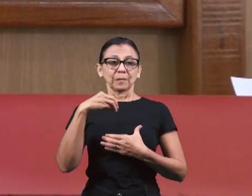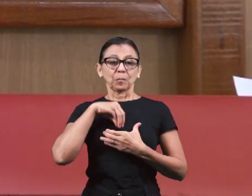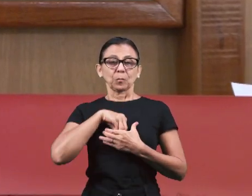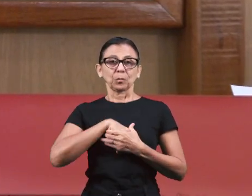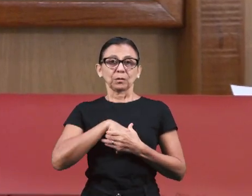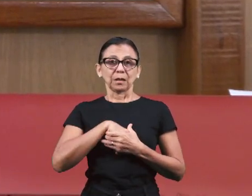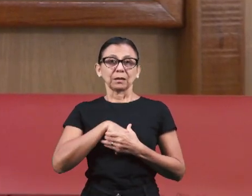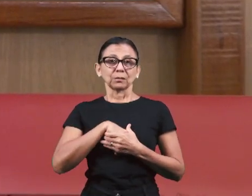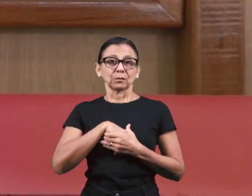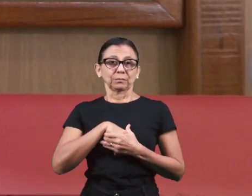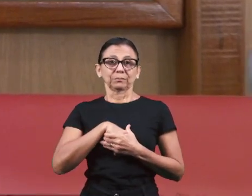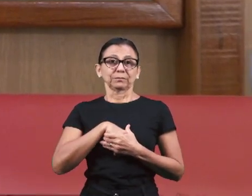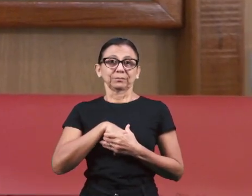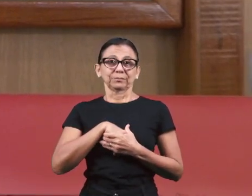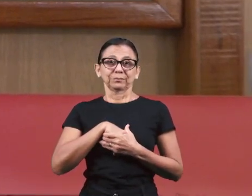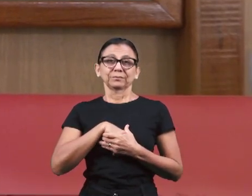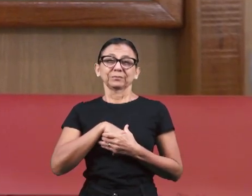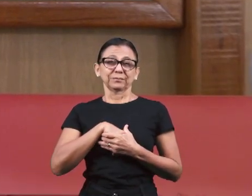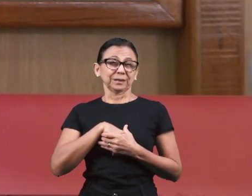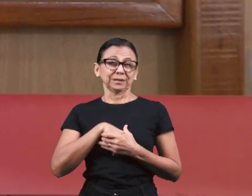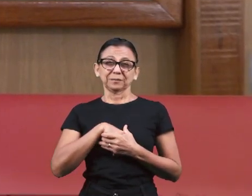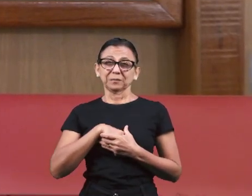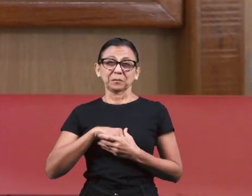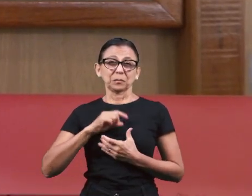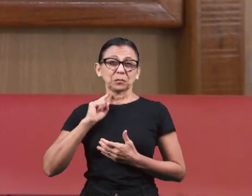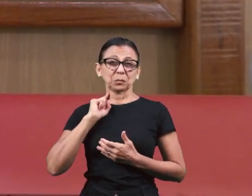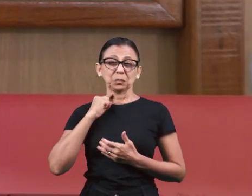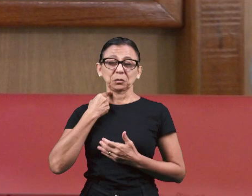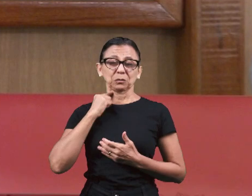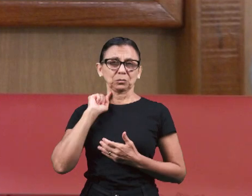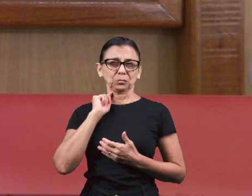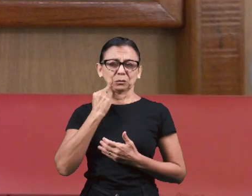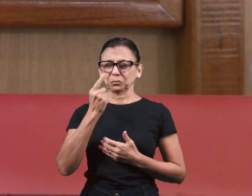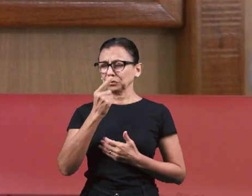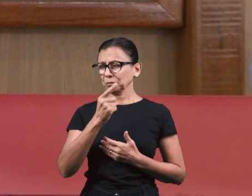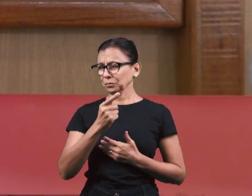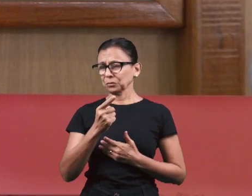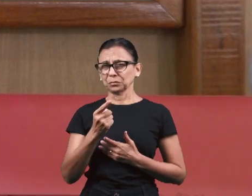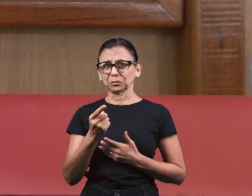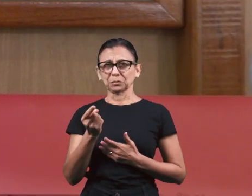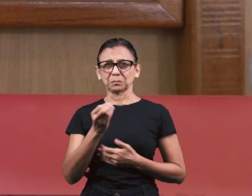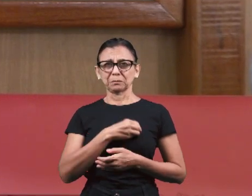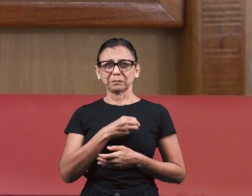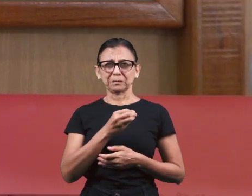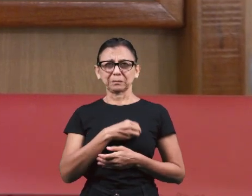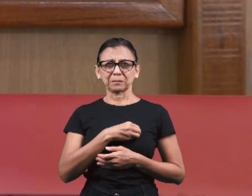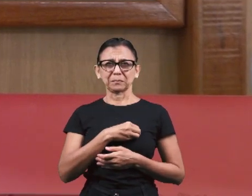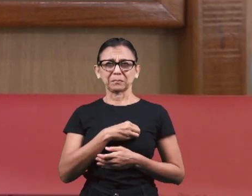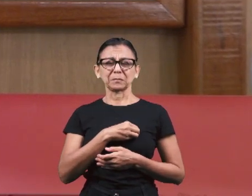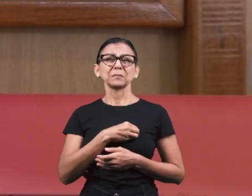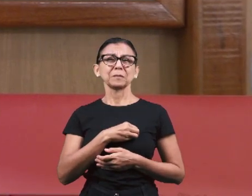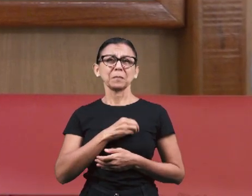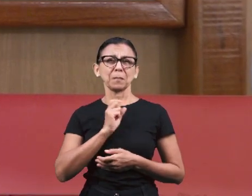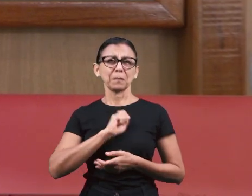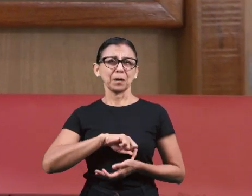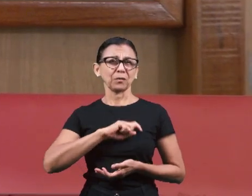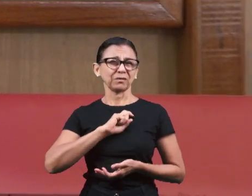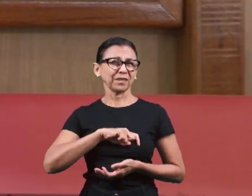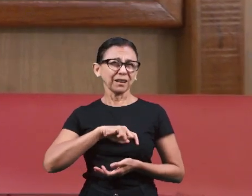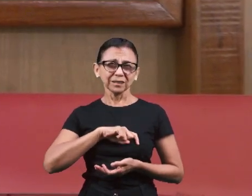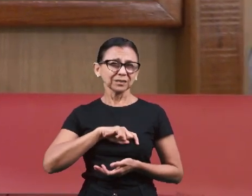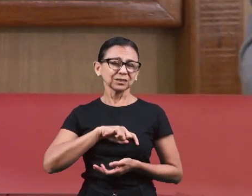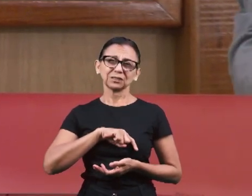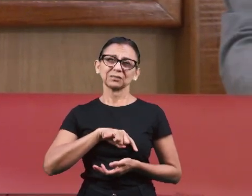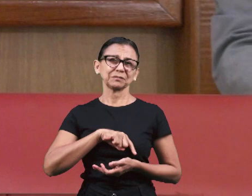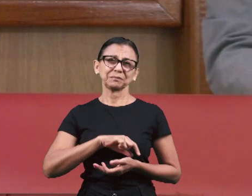le, donc la terre qui couvre les corps. On ne peut pas laisser dehors